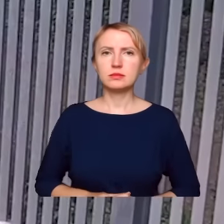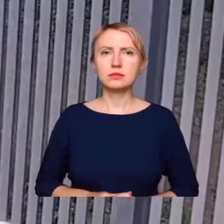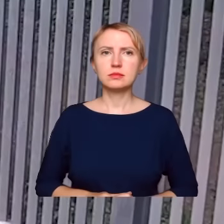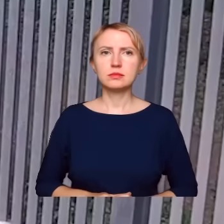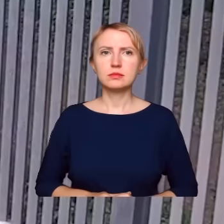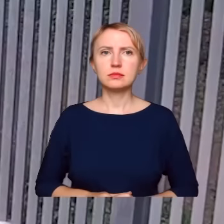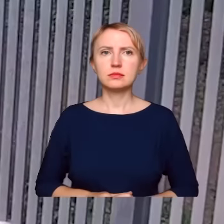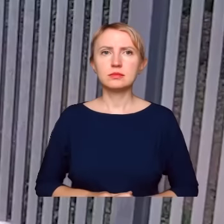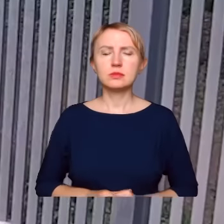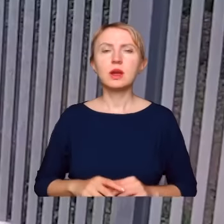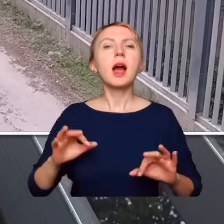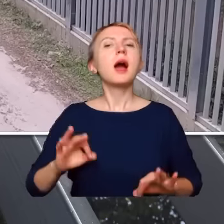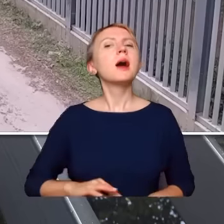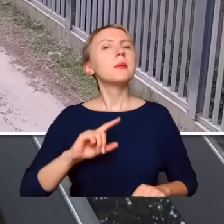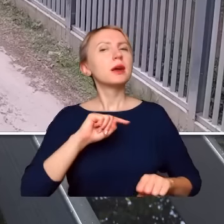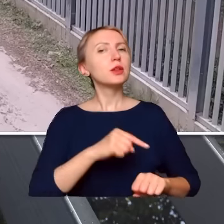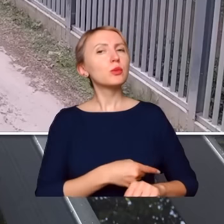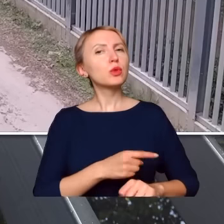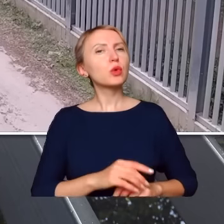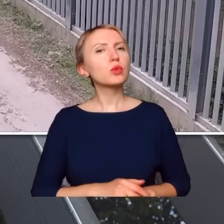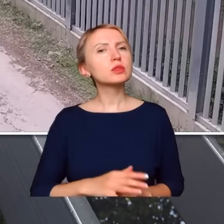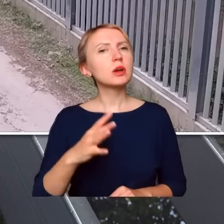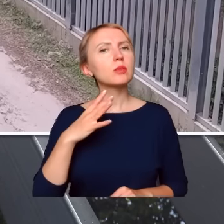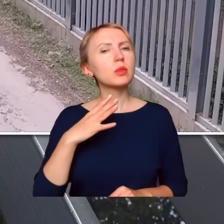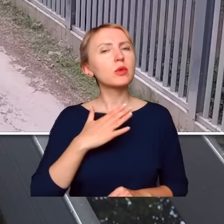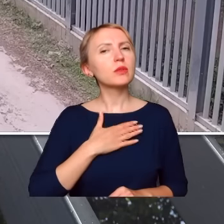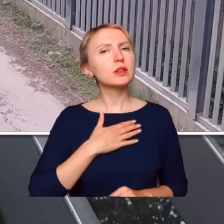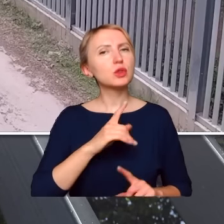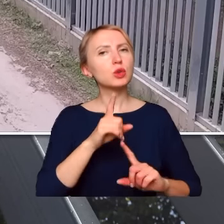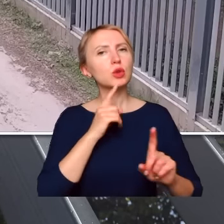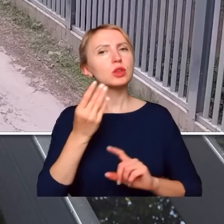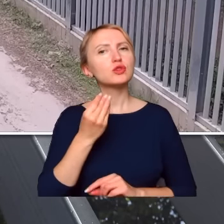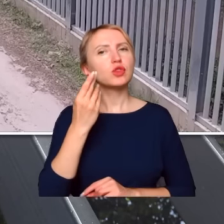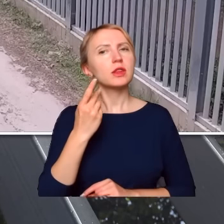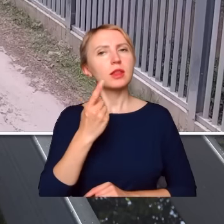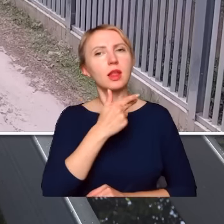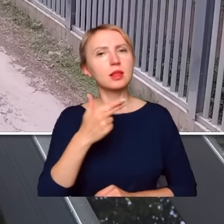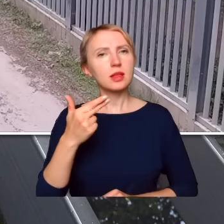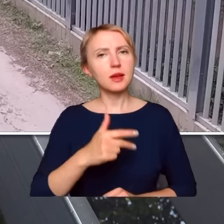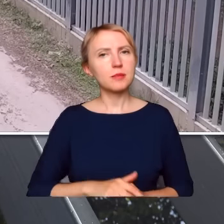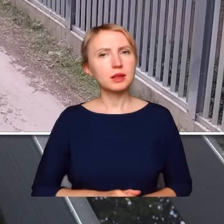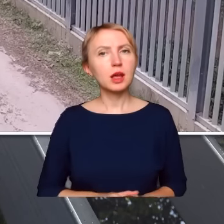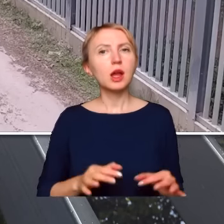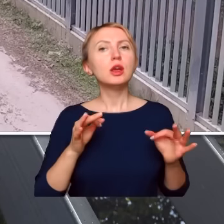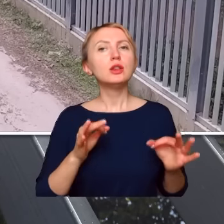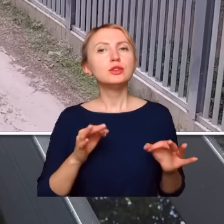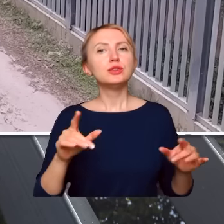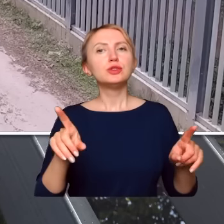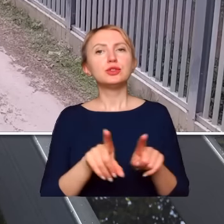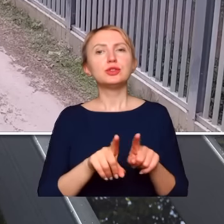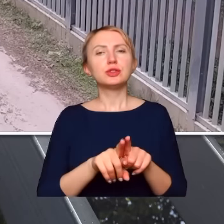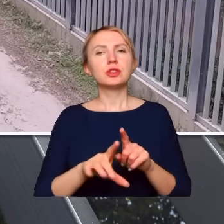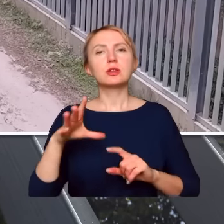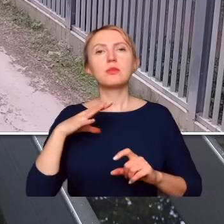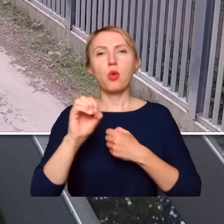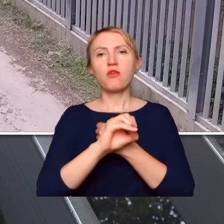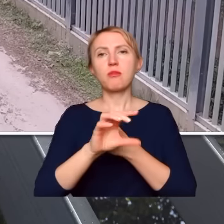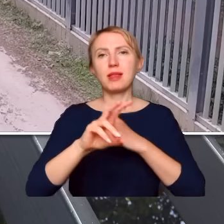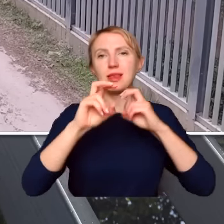Panie prokuratorze, pojawił się w naszej rozmowie jeszcze jeden wątek, który dzisiaj również był w mediach analizowany,